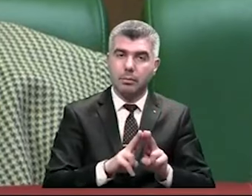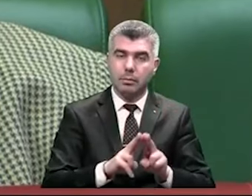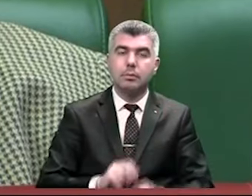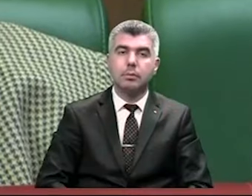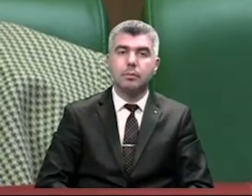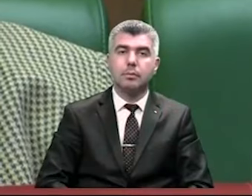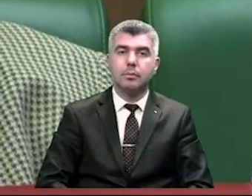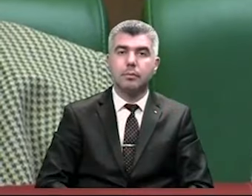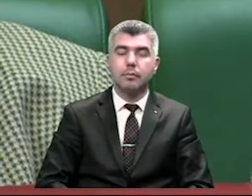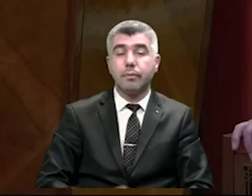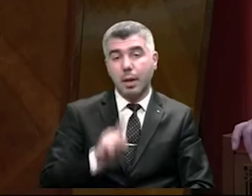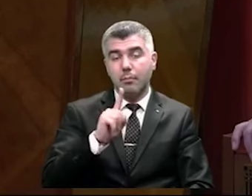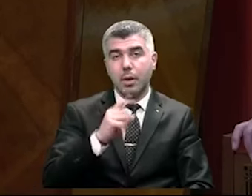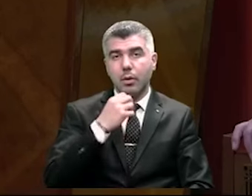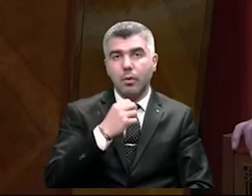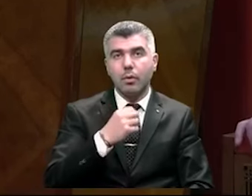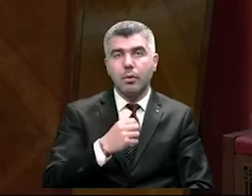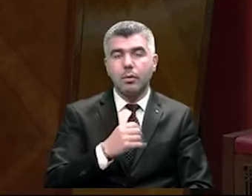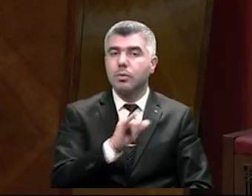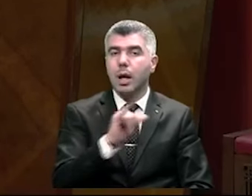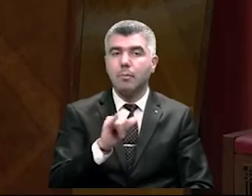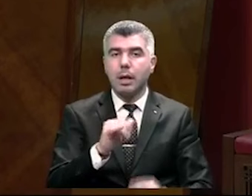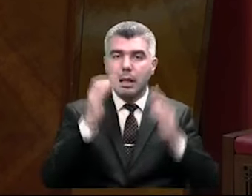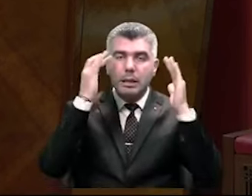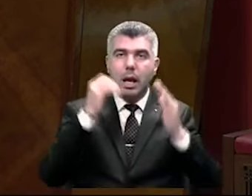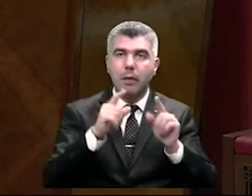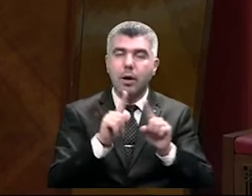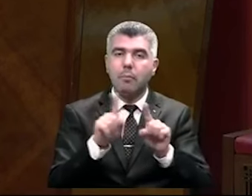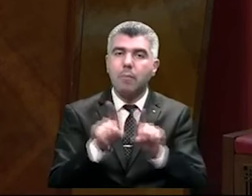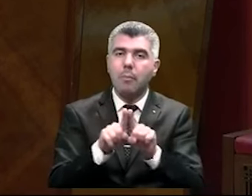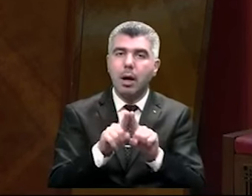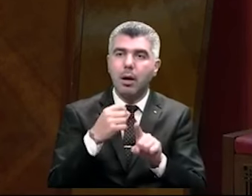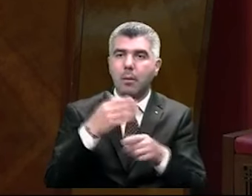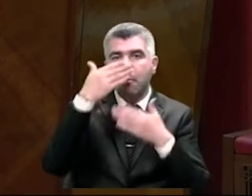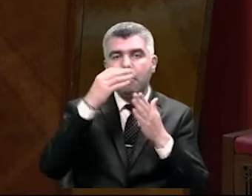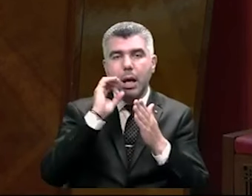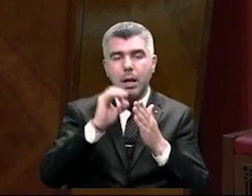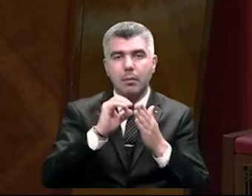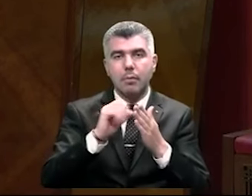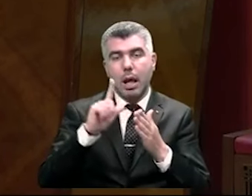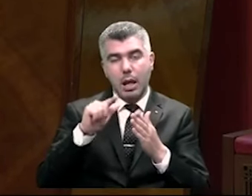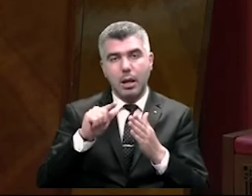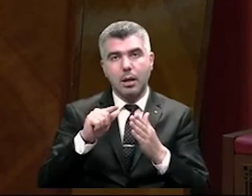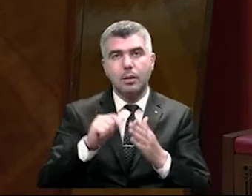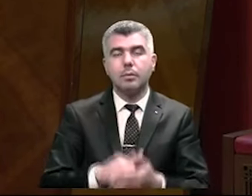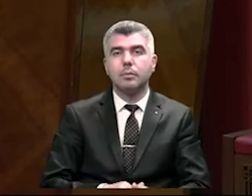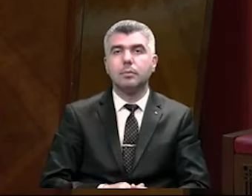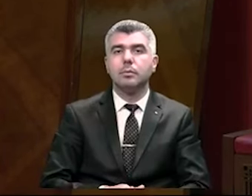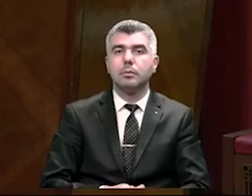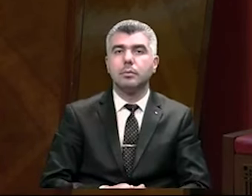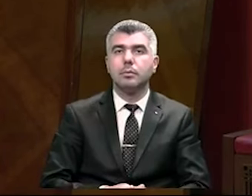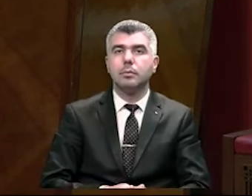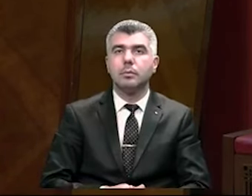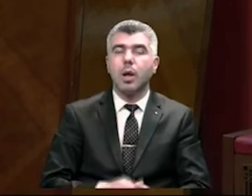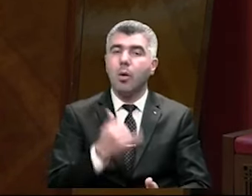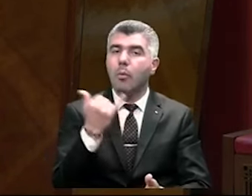تدل يمكن ما تلقاو الثقافه كيف حنا ت نبغيو المغاربه ولكن تدل على انه